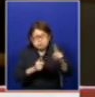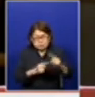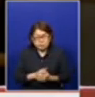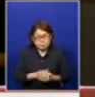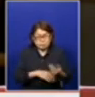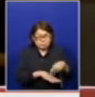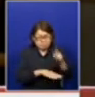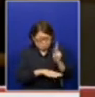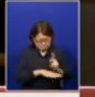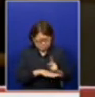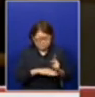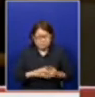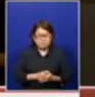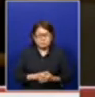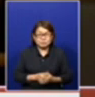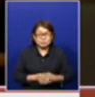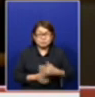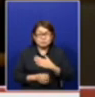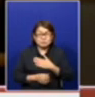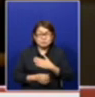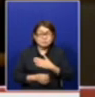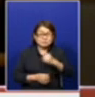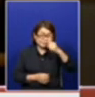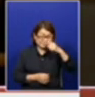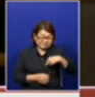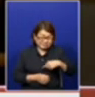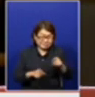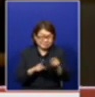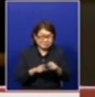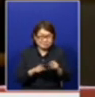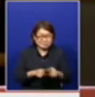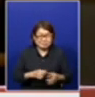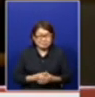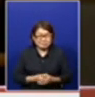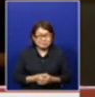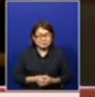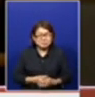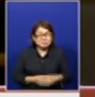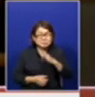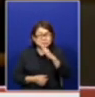คนหนึ่งเวลาเป็นหนี้สาธารณะผมก็เป็นครับ